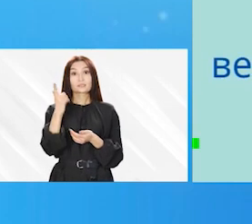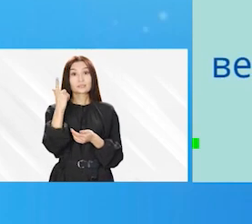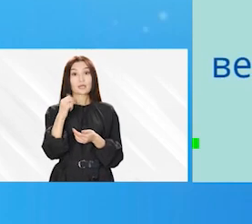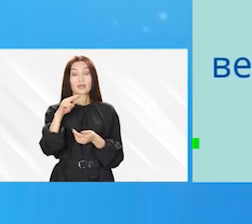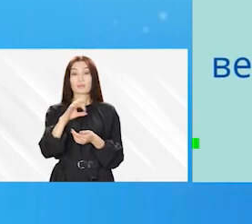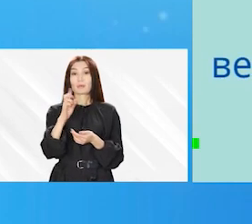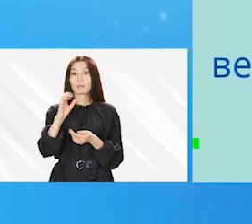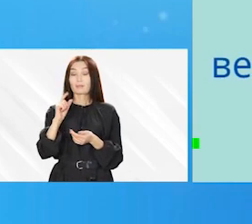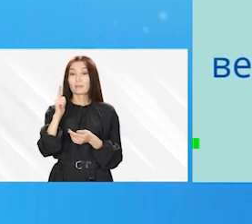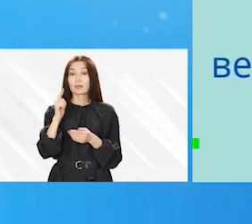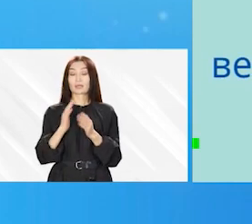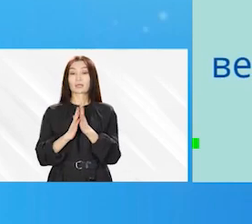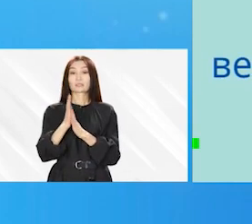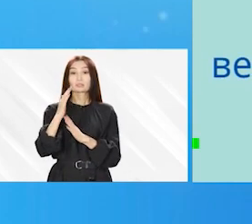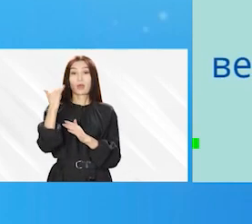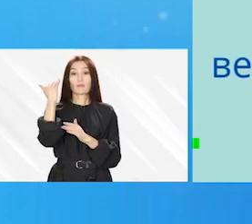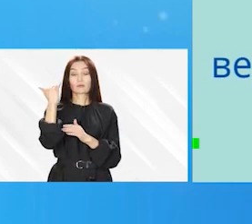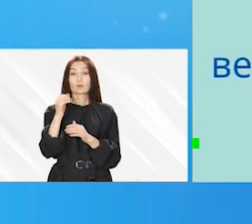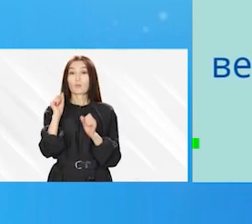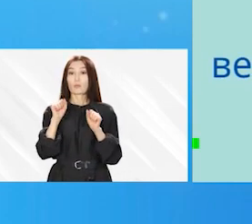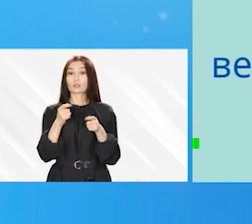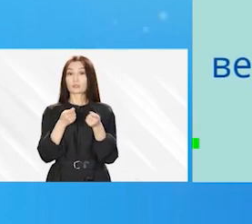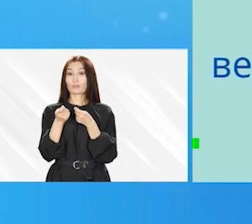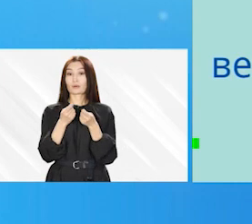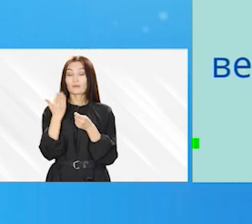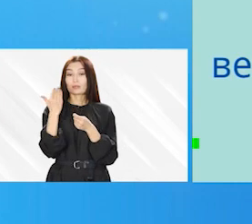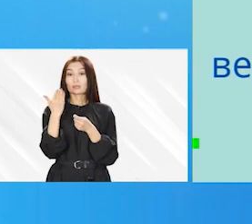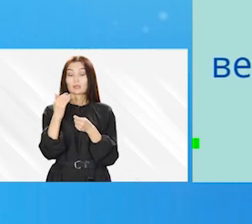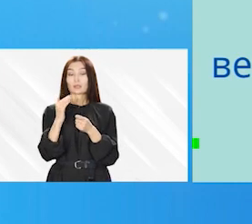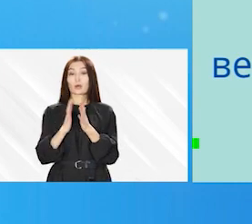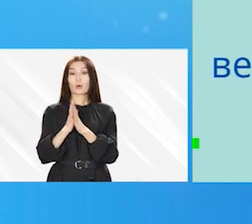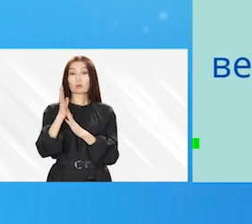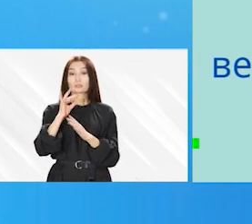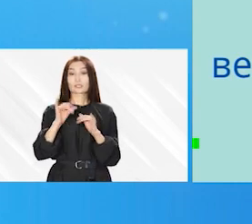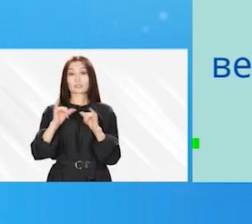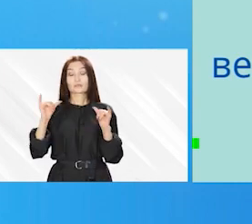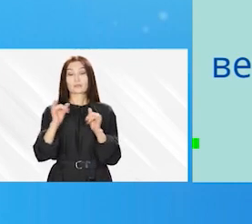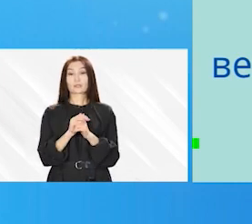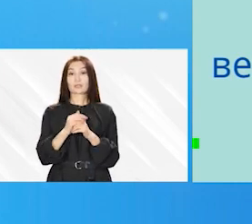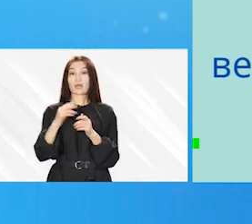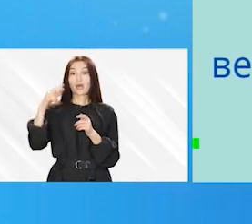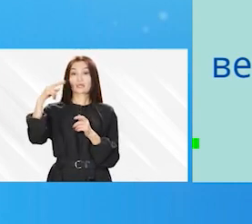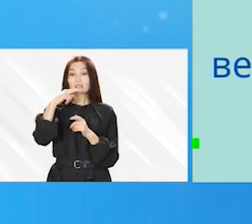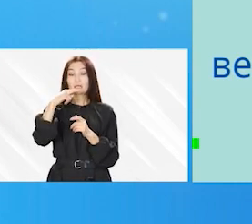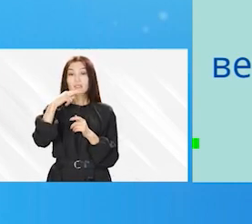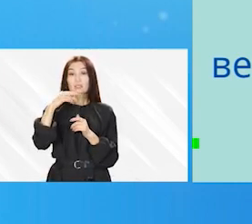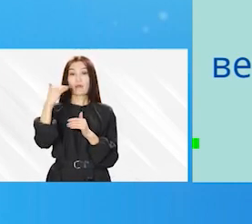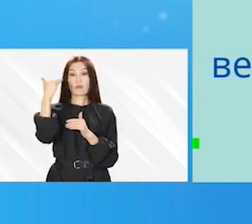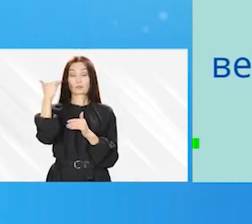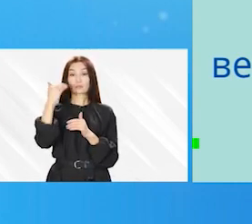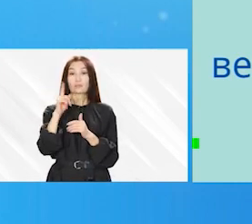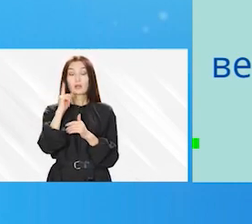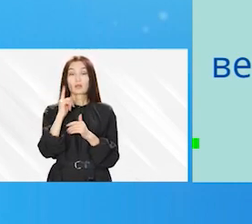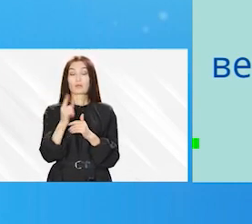побеги растут верхушкой можно управлять их роста и развития срежьте верхушку молодого победа